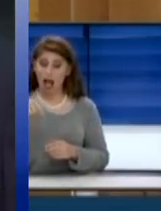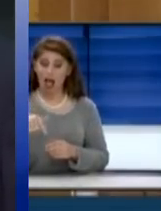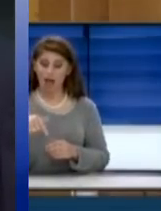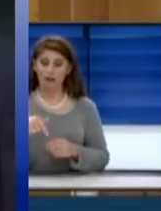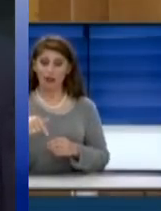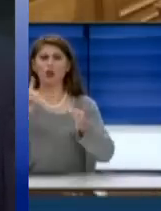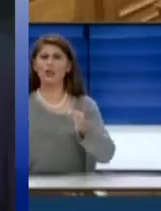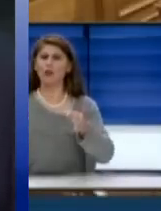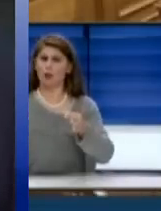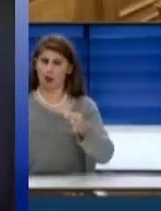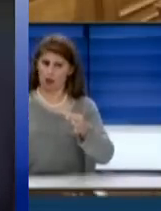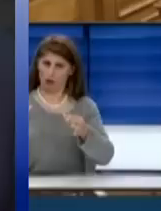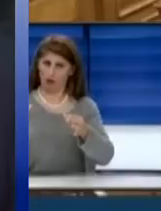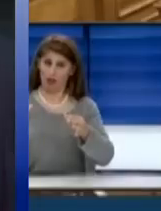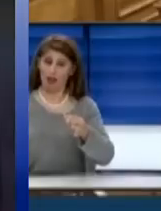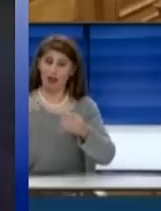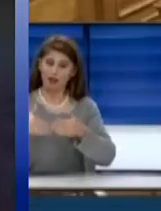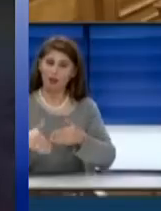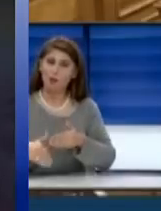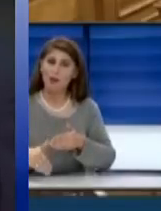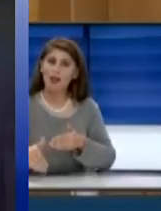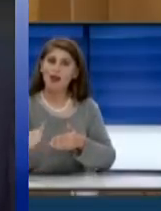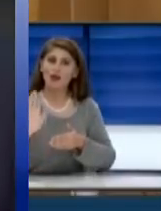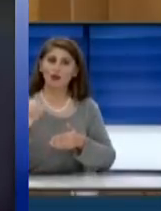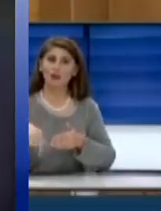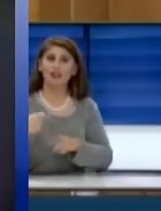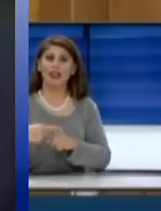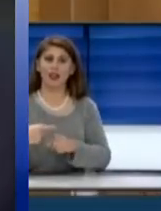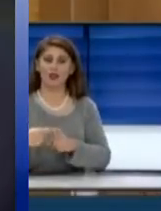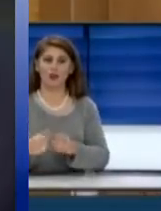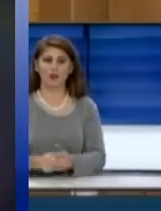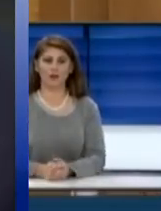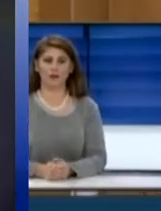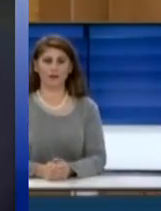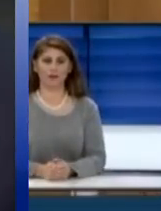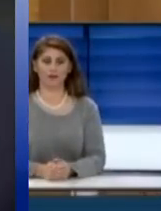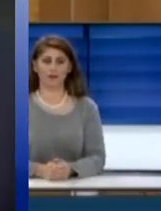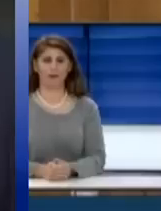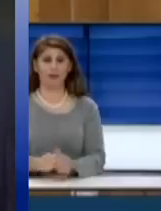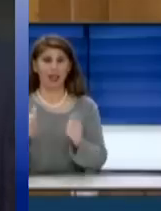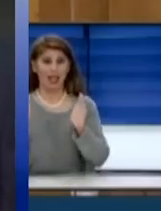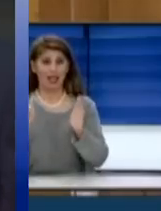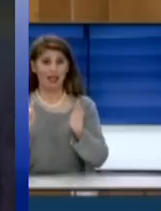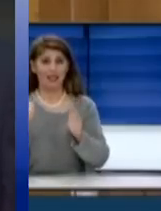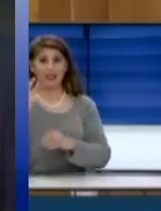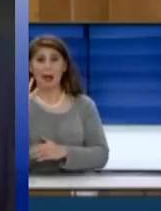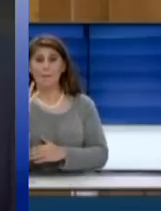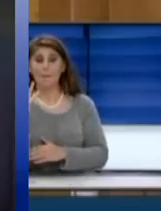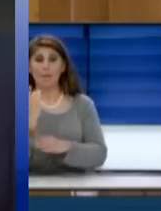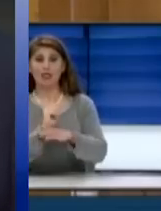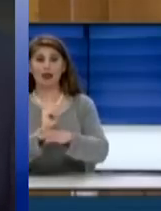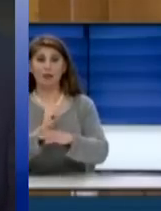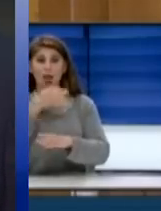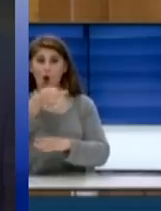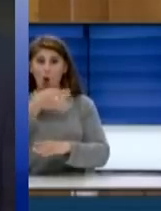κατά 33% των διηλιστηρίων, άρα δεν θα επιβαρυνθεί ο κρατικός προϋπολογισμός. Μάλιστα, υπάρχουν και εισοδηματικά